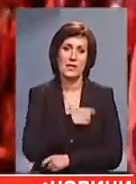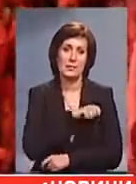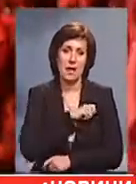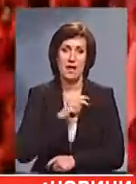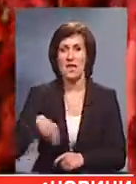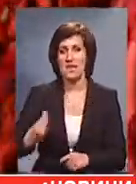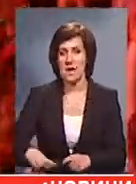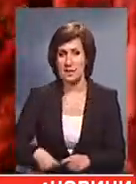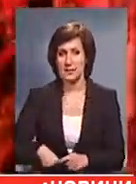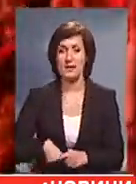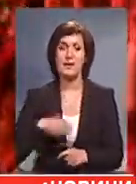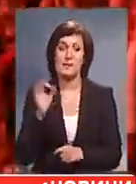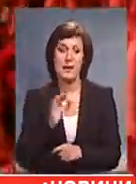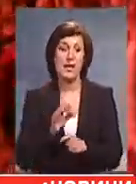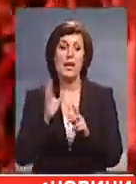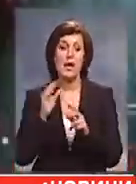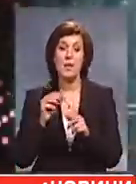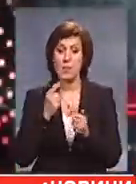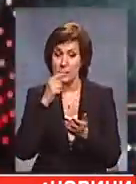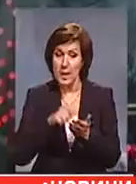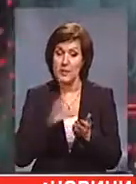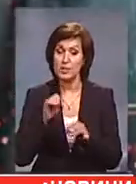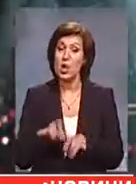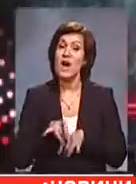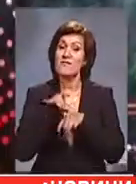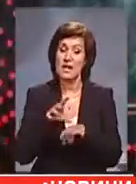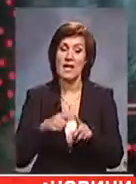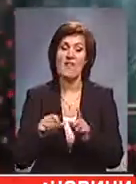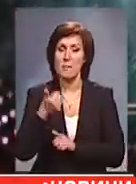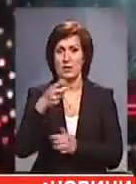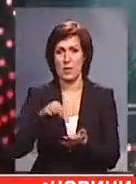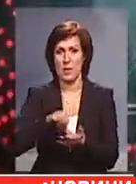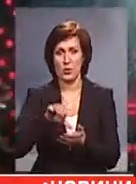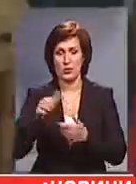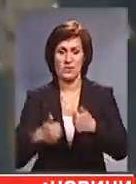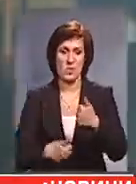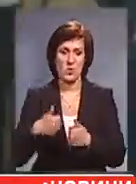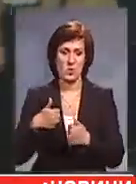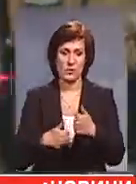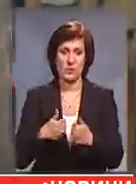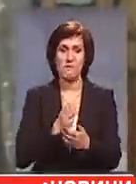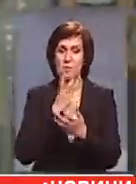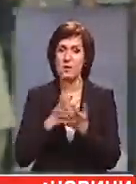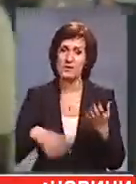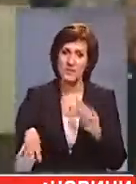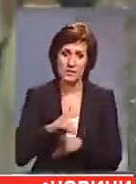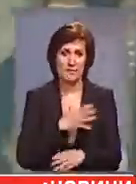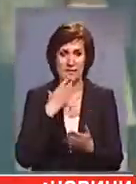того, в обхід півфіналу на головний концерт потрапила Австралія, яка вперше бере участь у конкурсі. Побачити все на